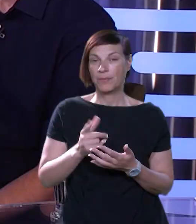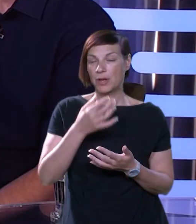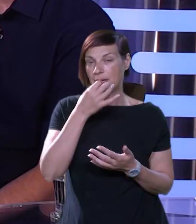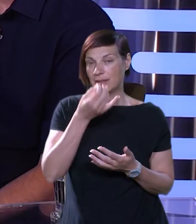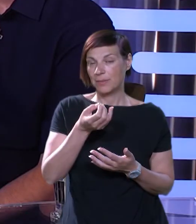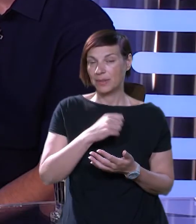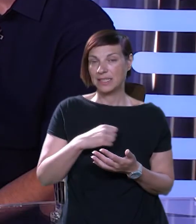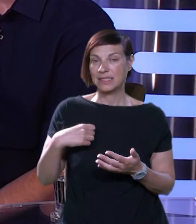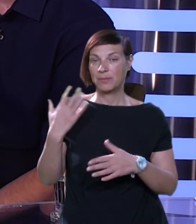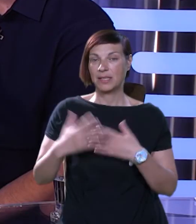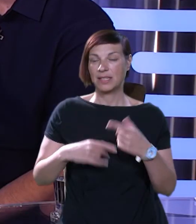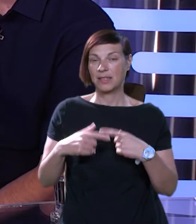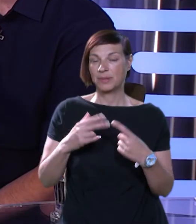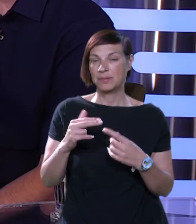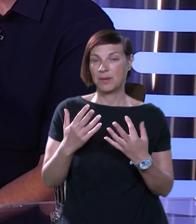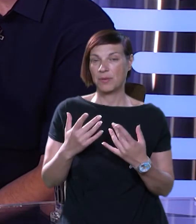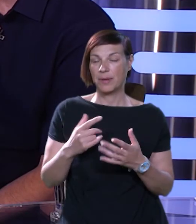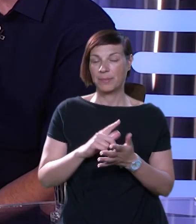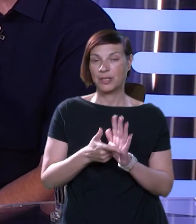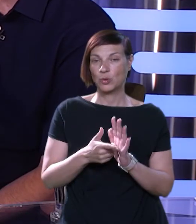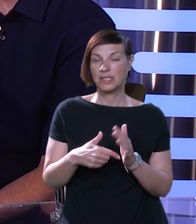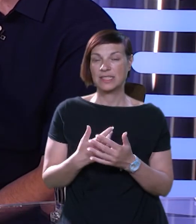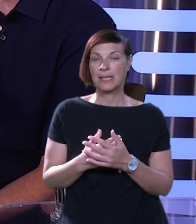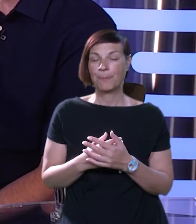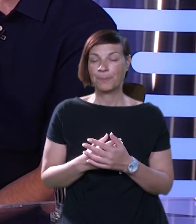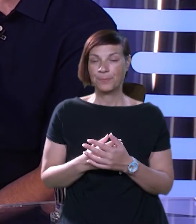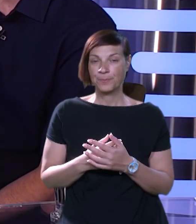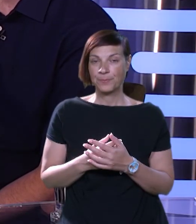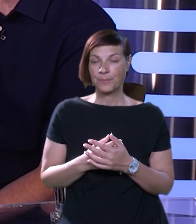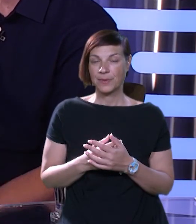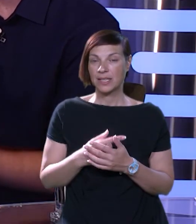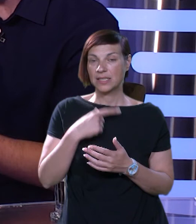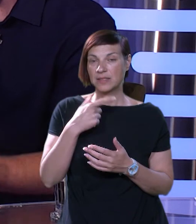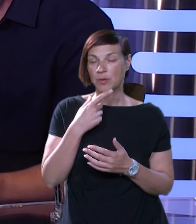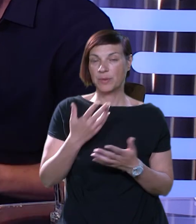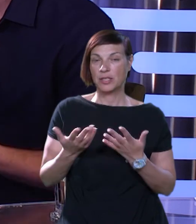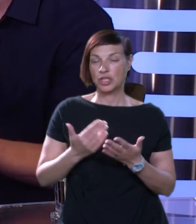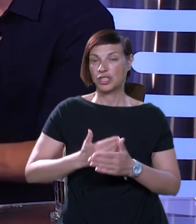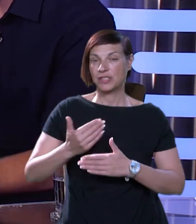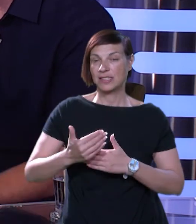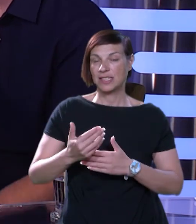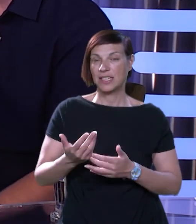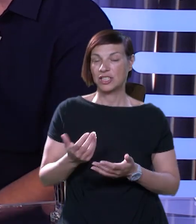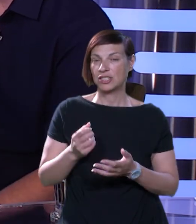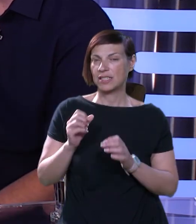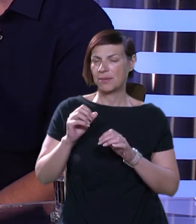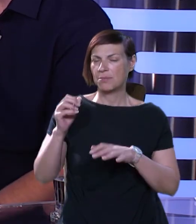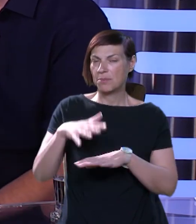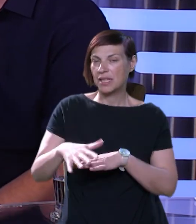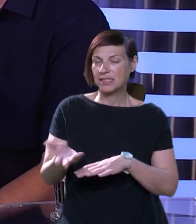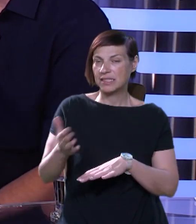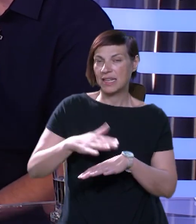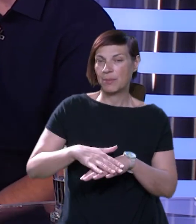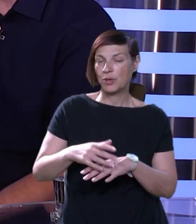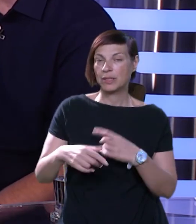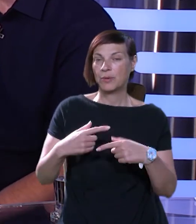Moram te pitati, evo još za sami kraj emisije imamo par minutica, 2 do 3 minute. Spomenuli smo što slijedi sa Baci se na pod i